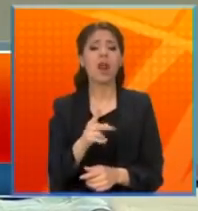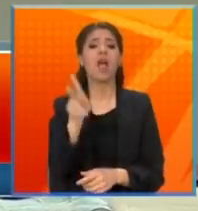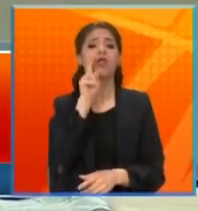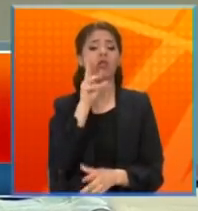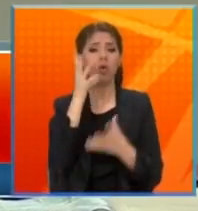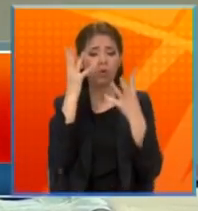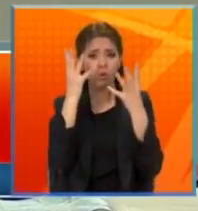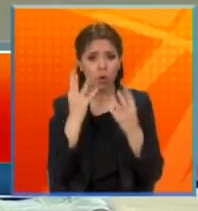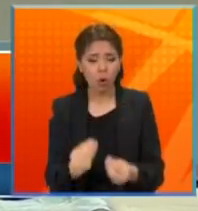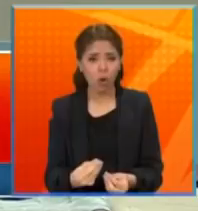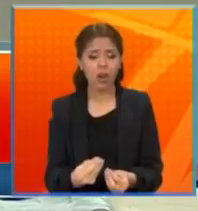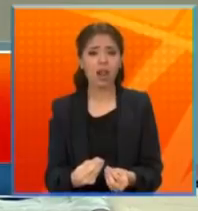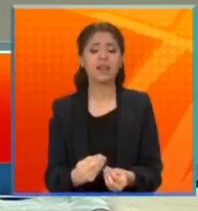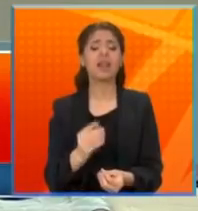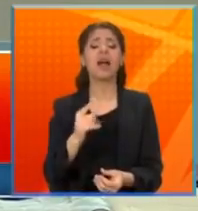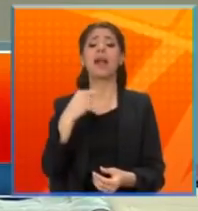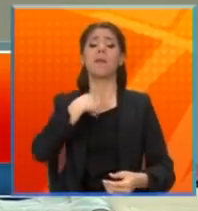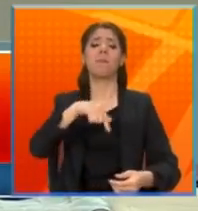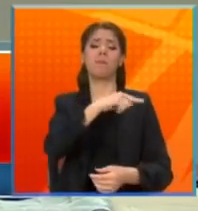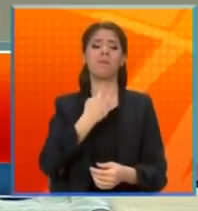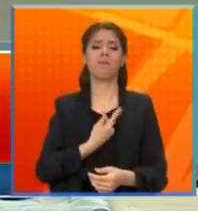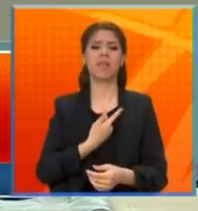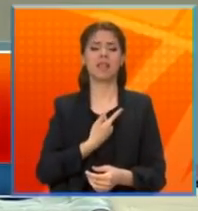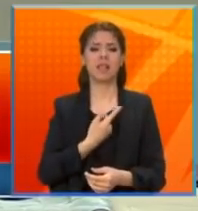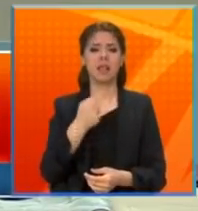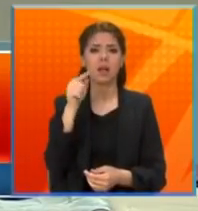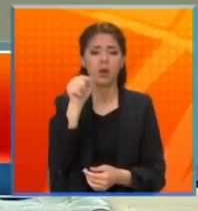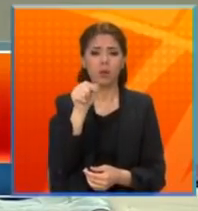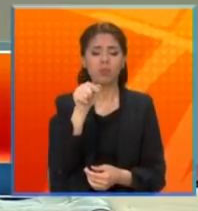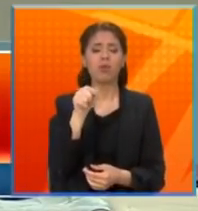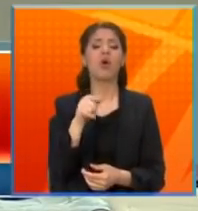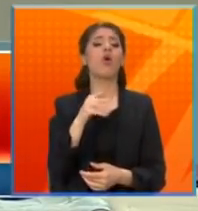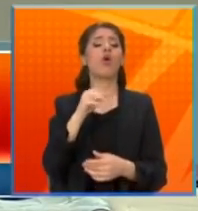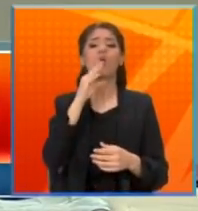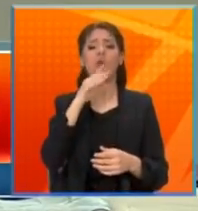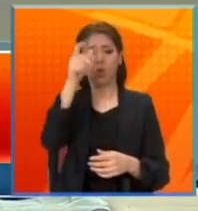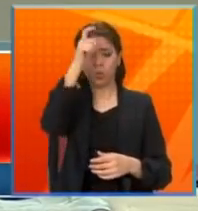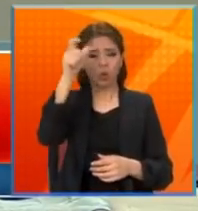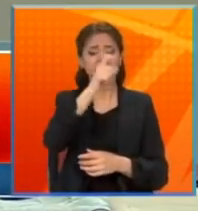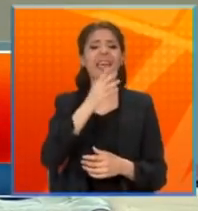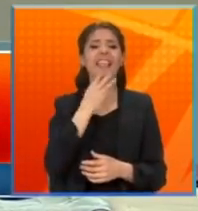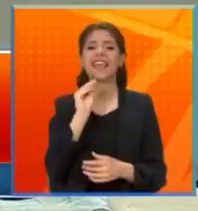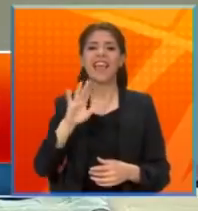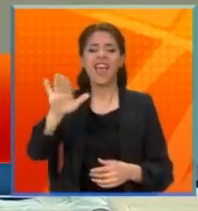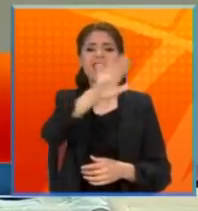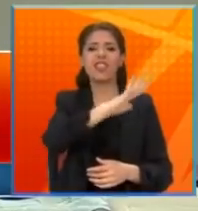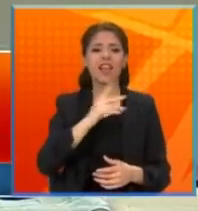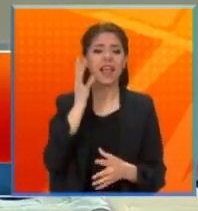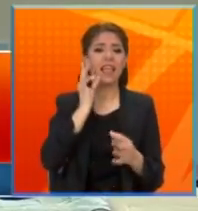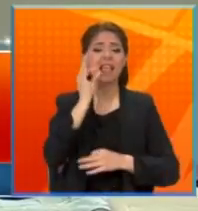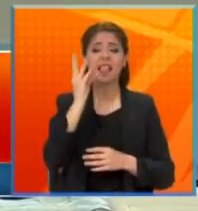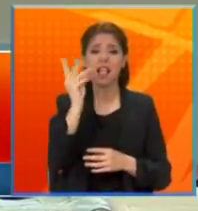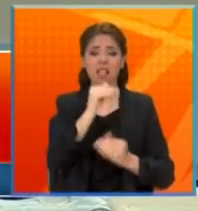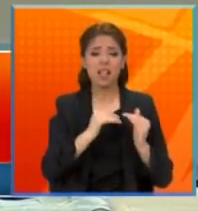Bu güçle sonuç alacak olanlarsa bizleriz. Ülkemin sevgili gençleri, insan sayısının arttığı her